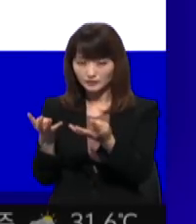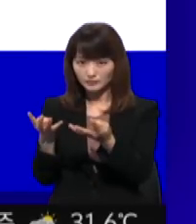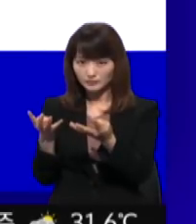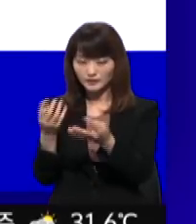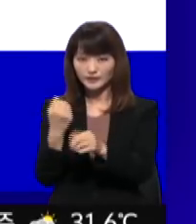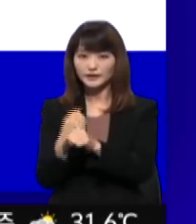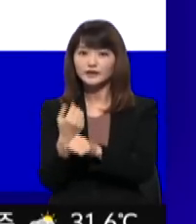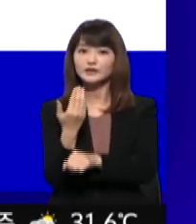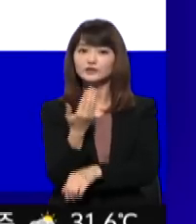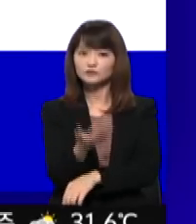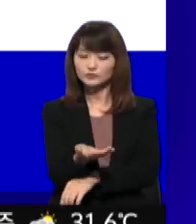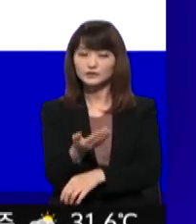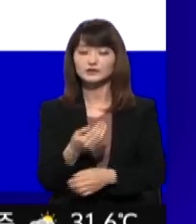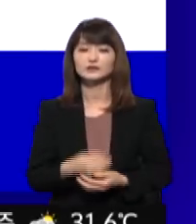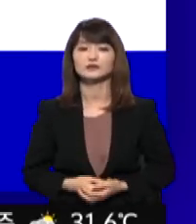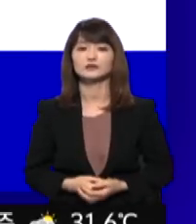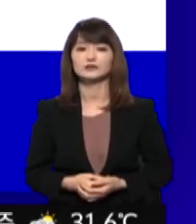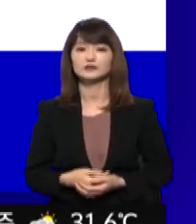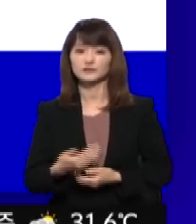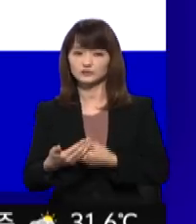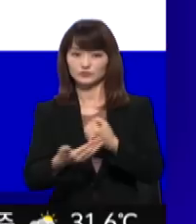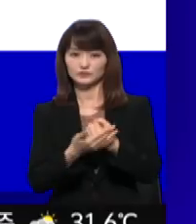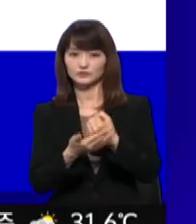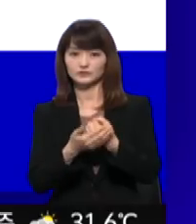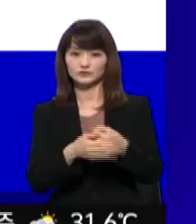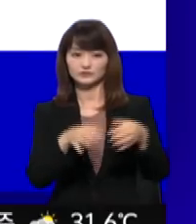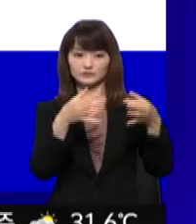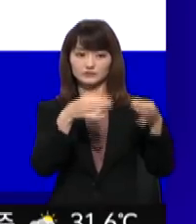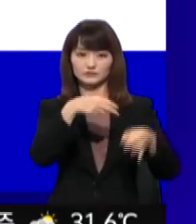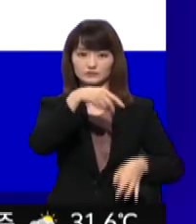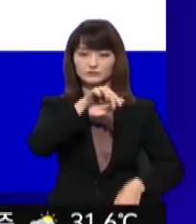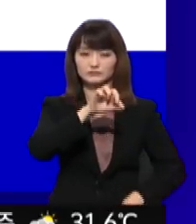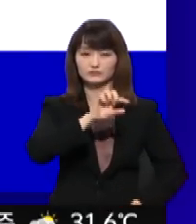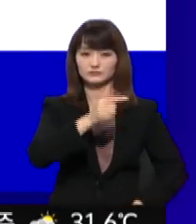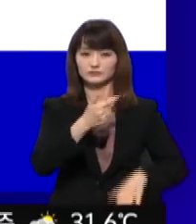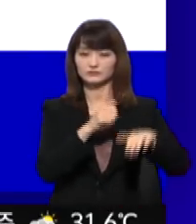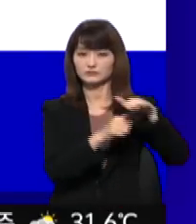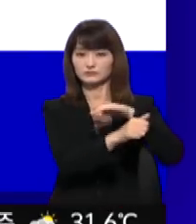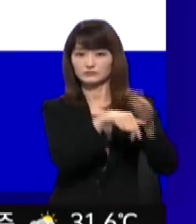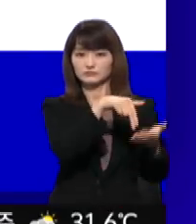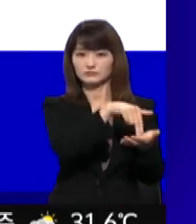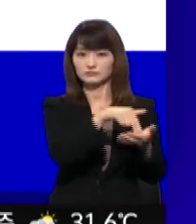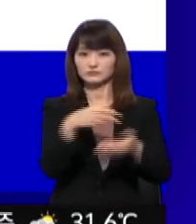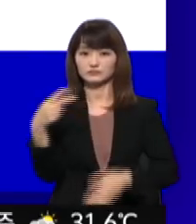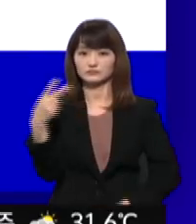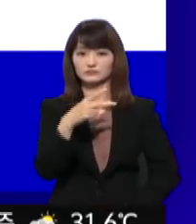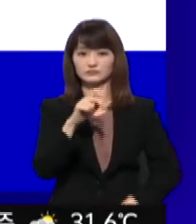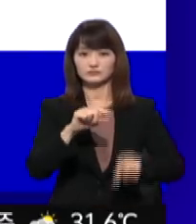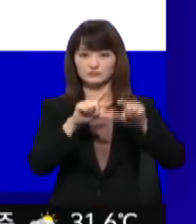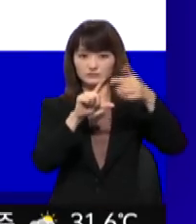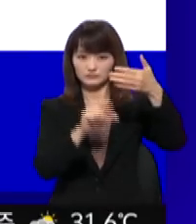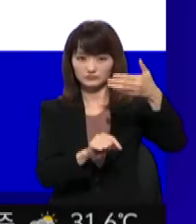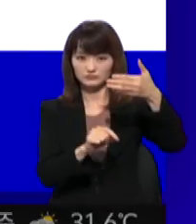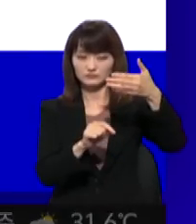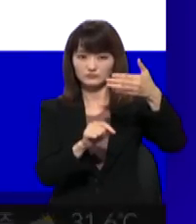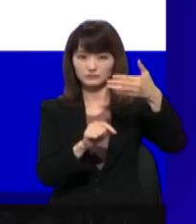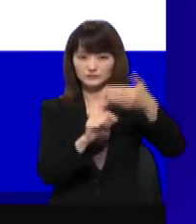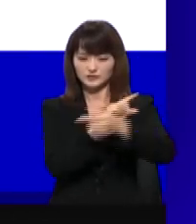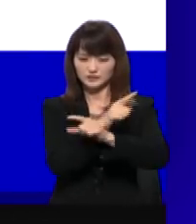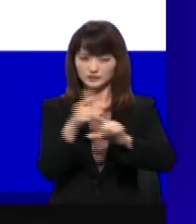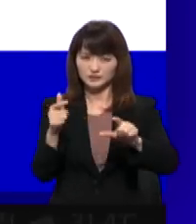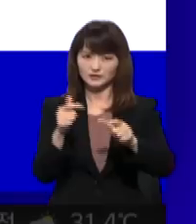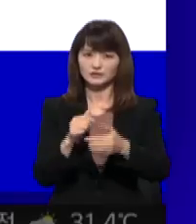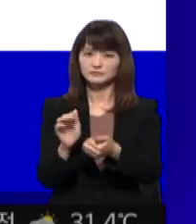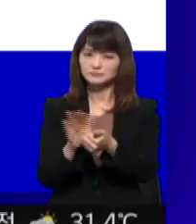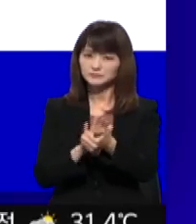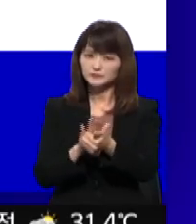해주겠다라고 하면서 뭔가 도움을 받은 건데요 김성진 아이카츠 대표 측에서는 2015년 9월까지 여러 차례 접대와